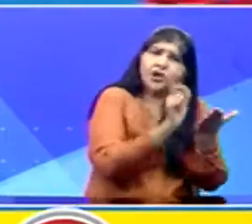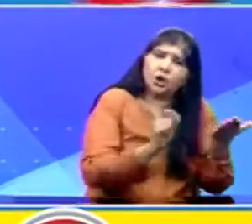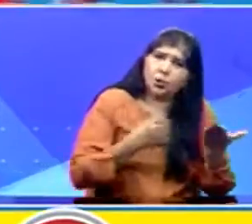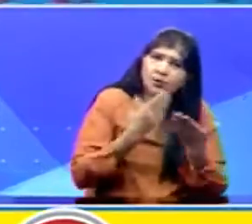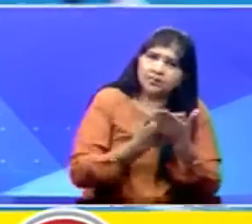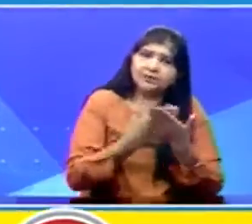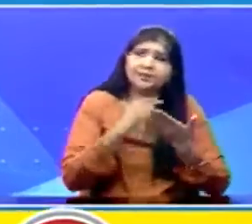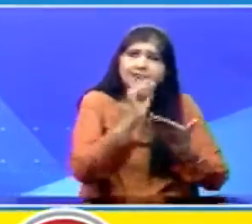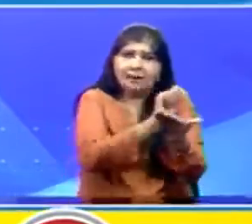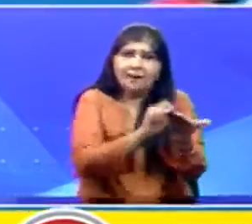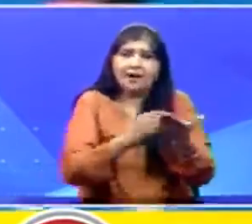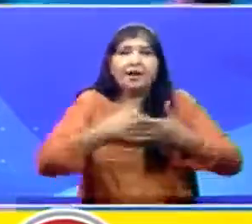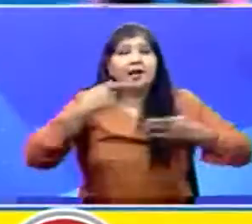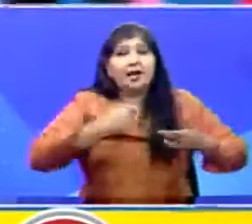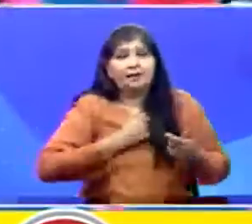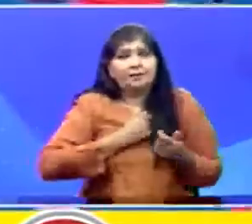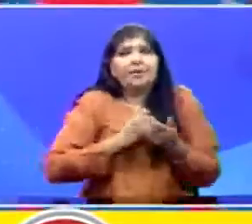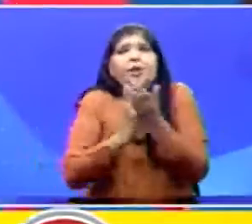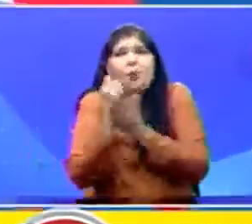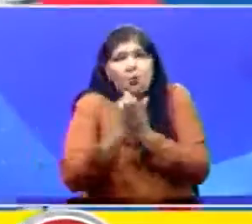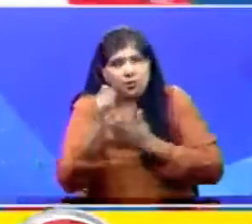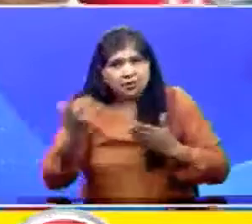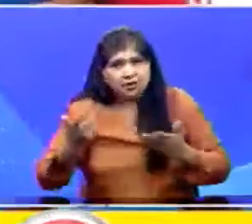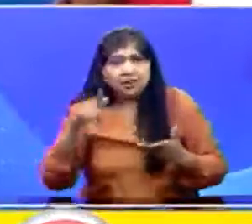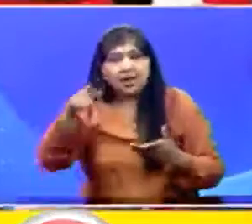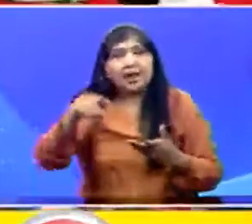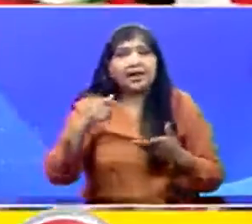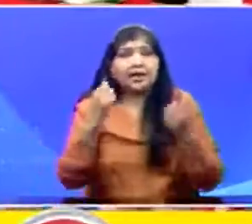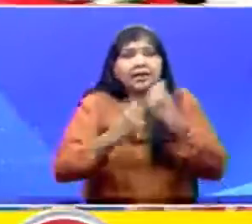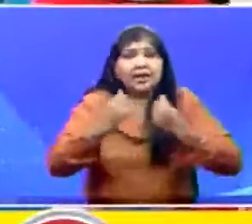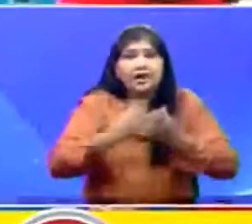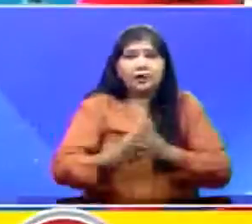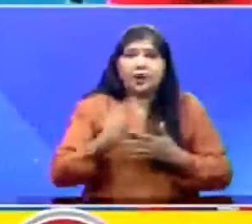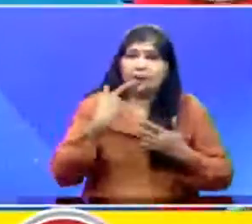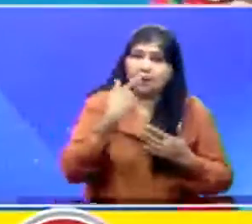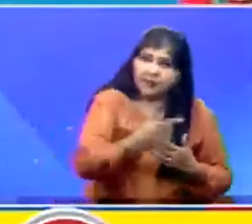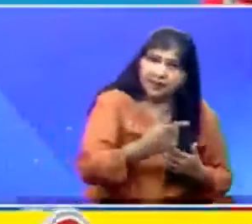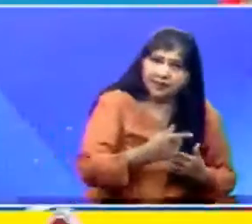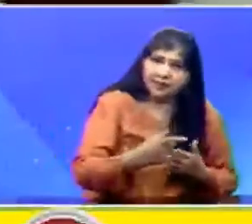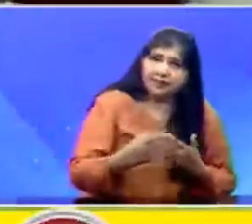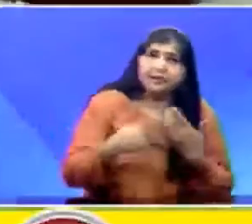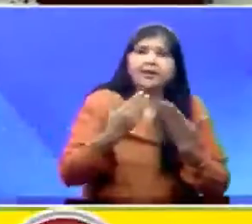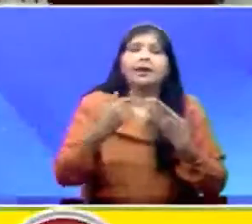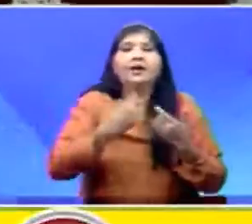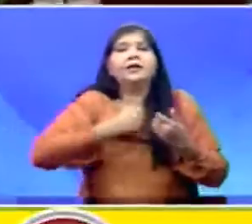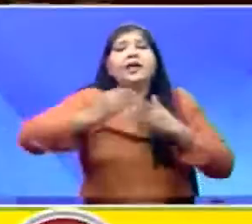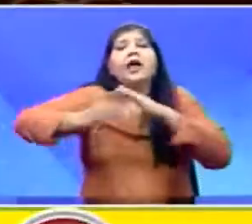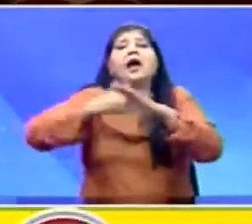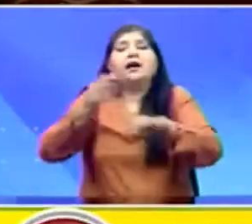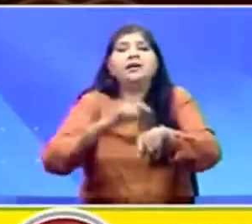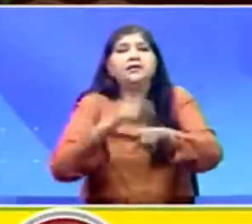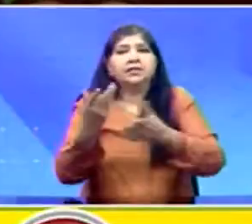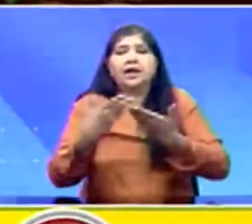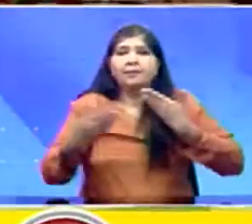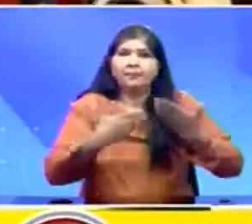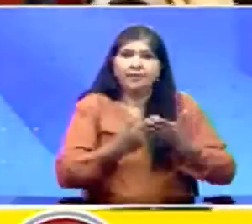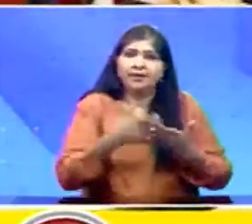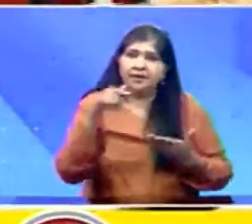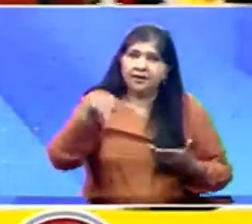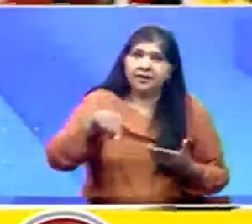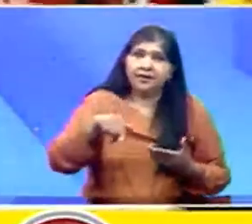अपनी महनत से इन खिलाडियों ने बता दिया है कि आने वाले समय में